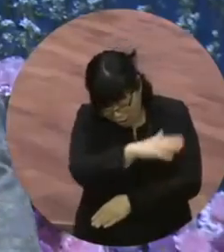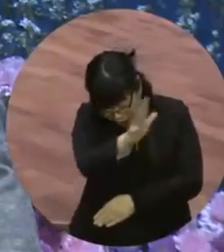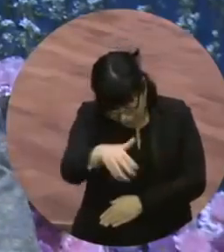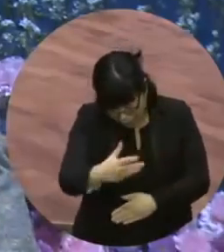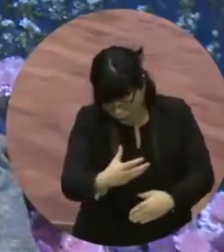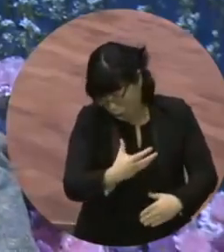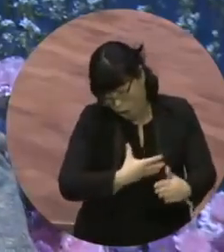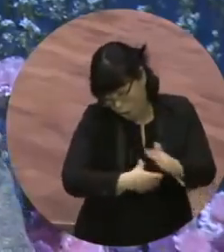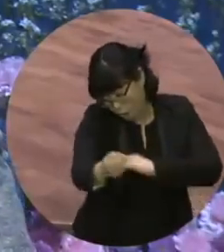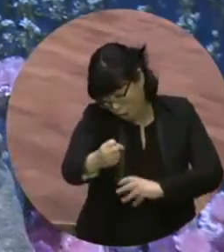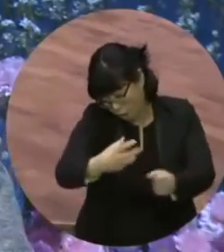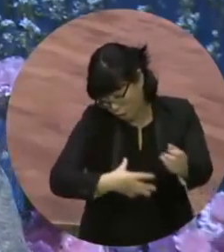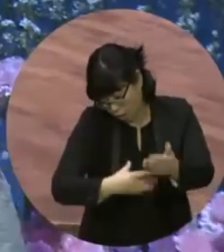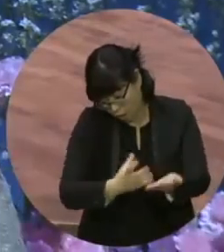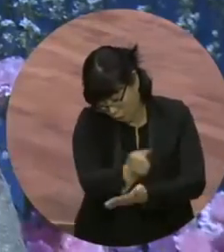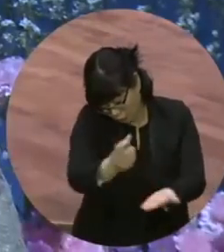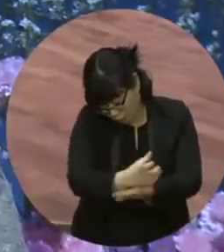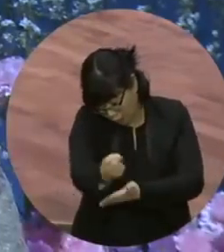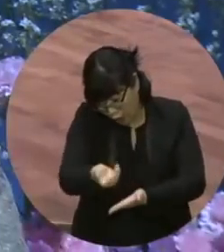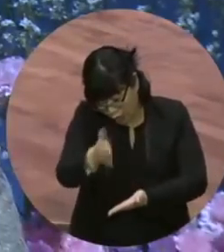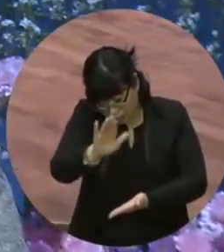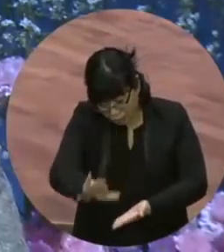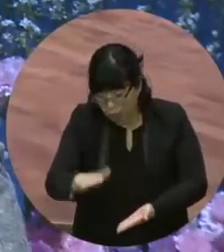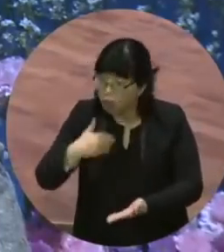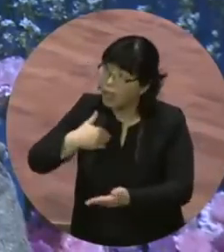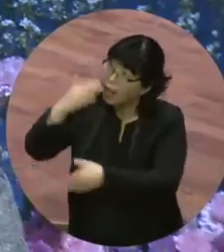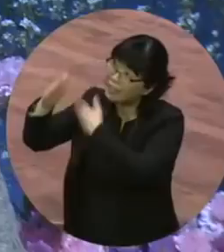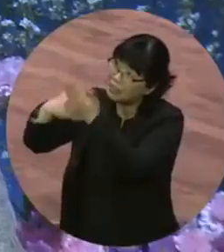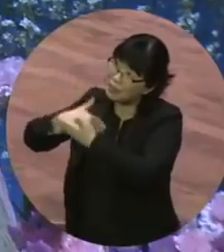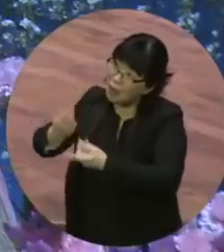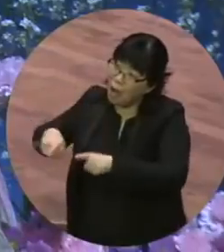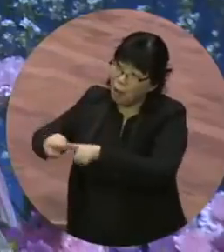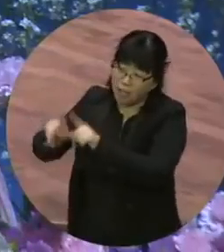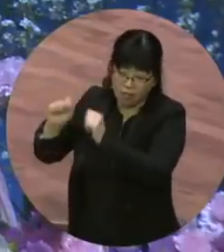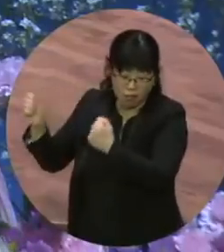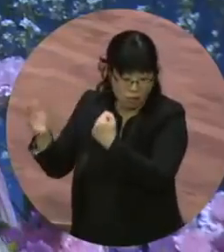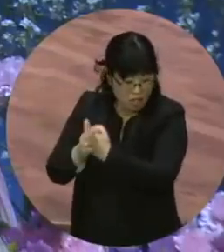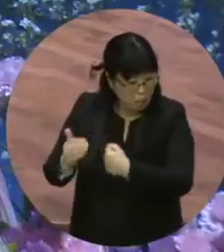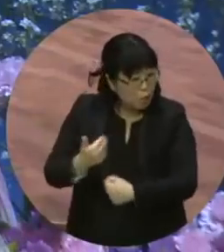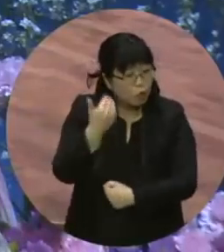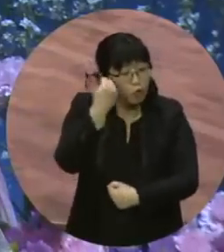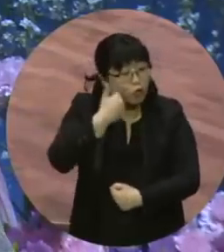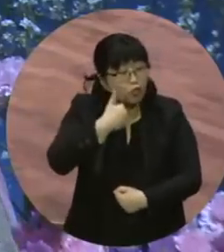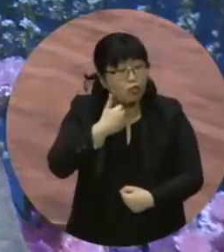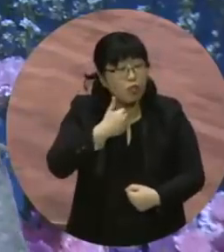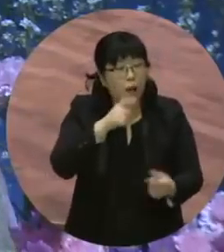내게 능력 주신 자가 내 안에 계시기 때문에 나를 통해서 모든 것을 할 수 있기 때문에